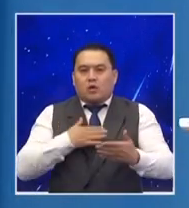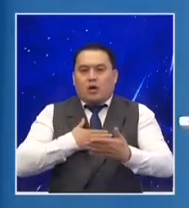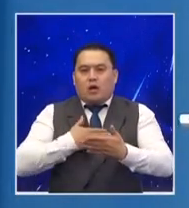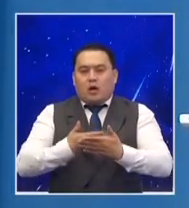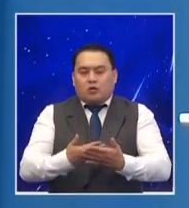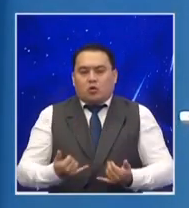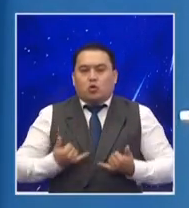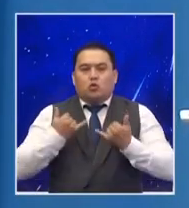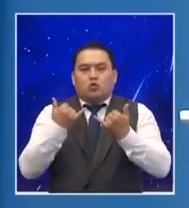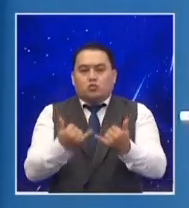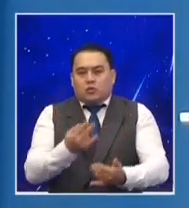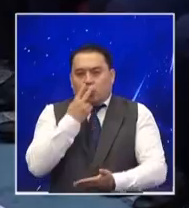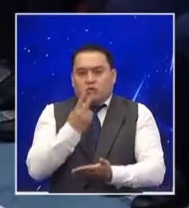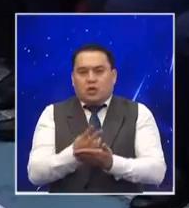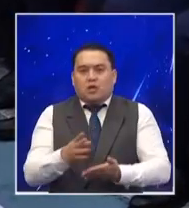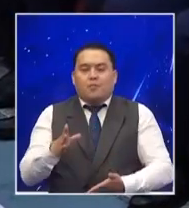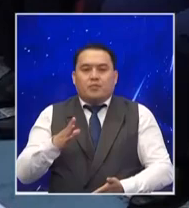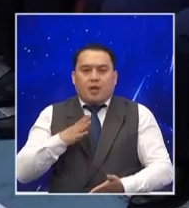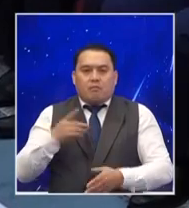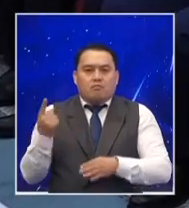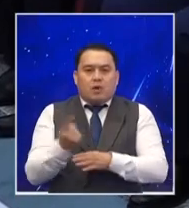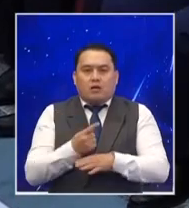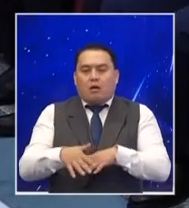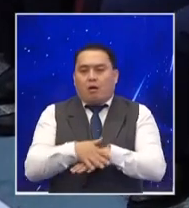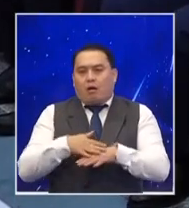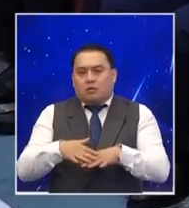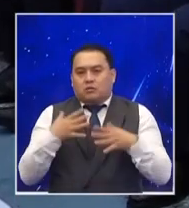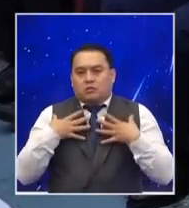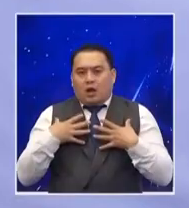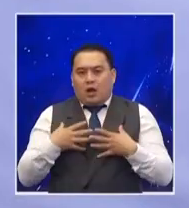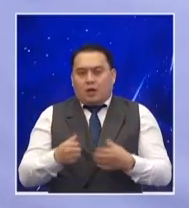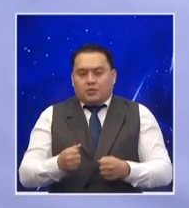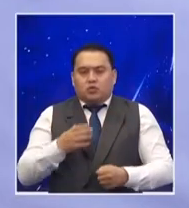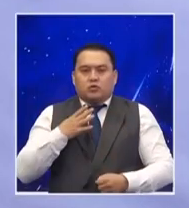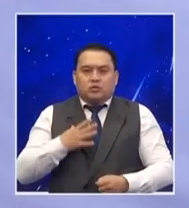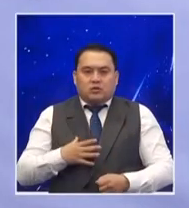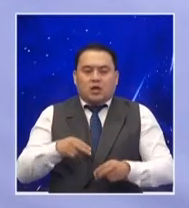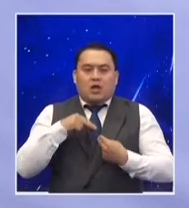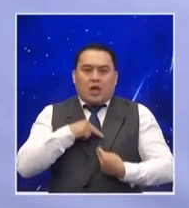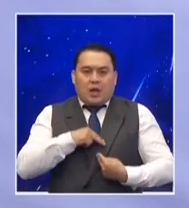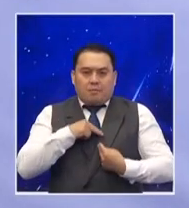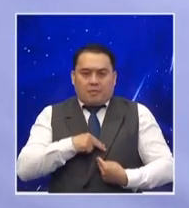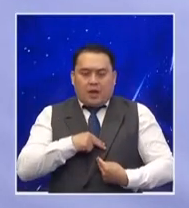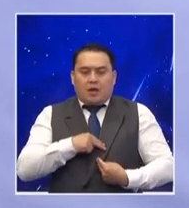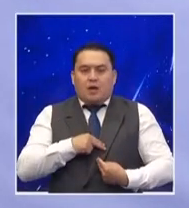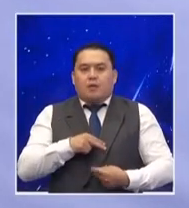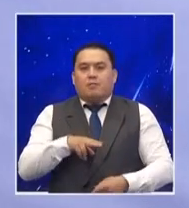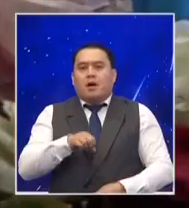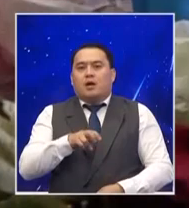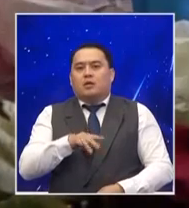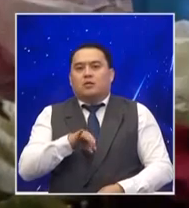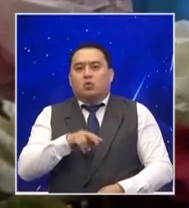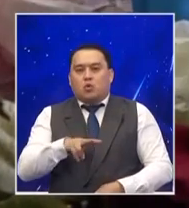азаматтарға құрмет көрсетілді. Алғашқы кезекте халық денсаулығын сақтауда табанды да қажырлы еңбегі сіңген Бақытгүл